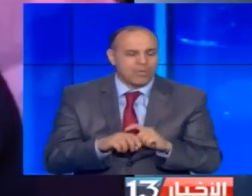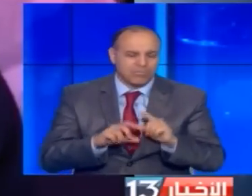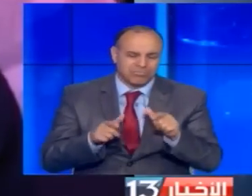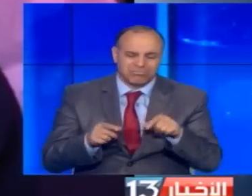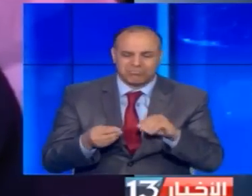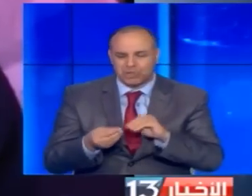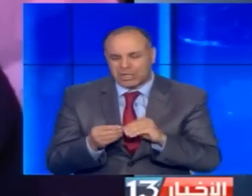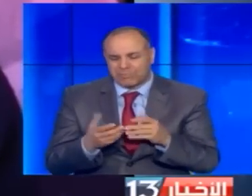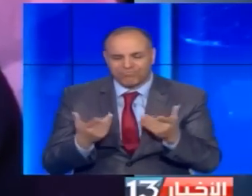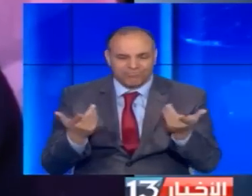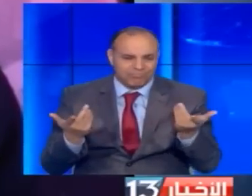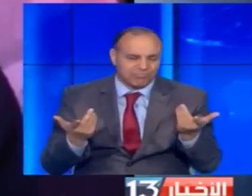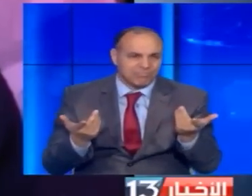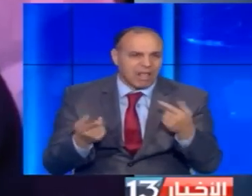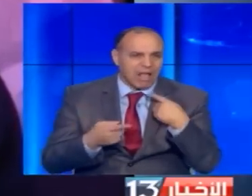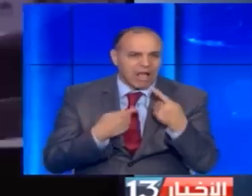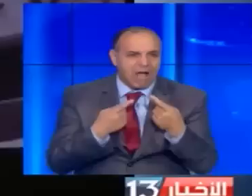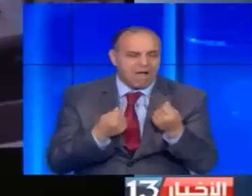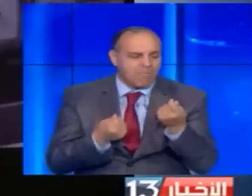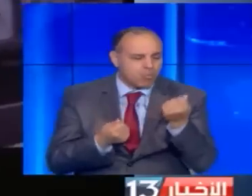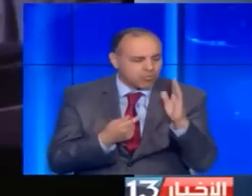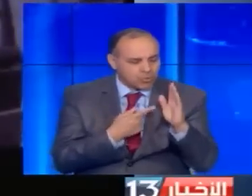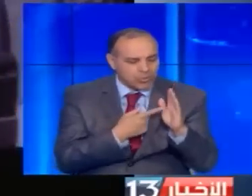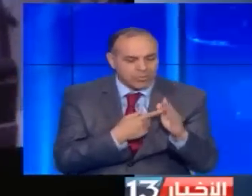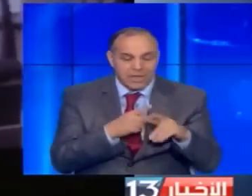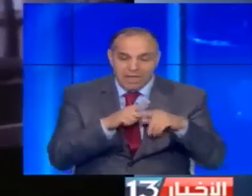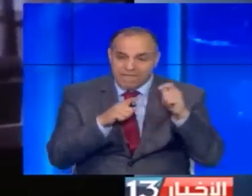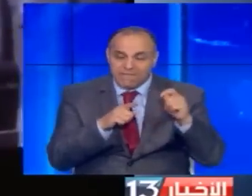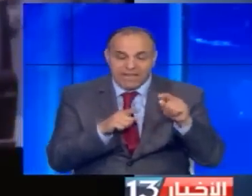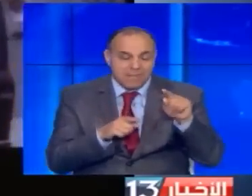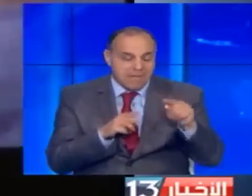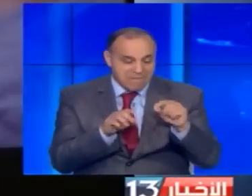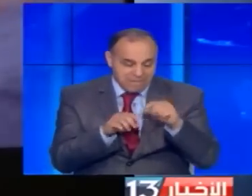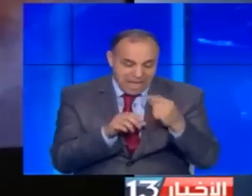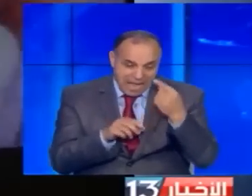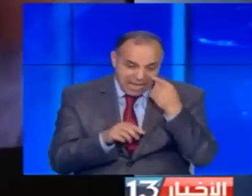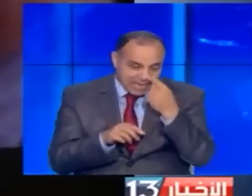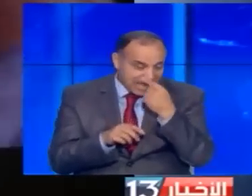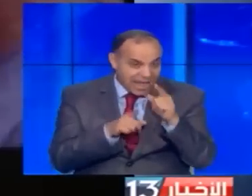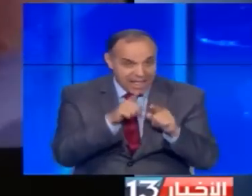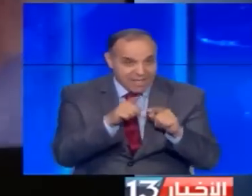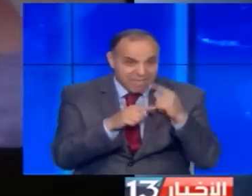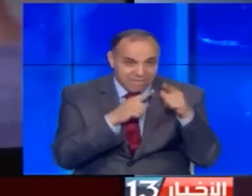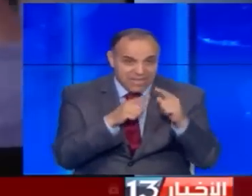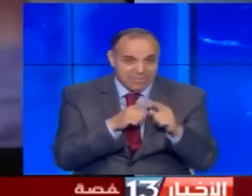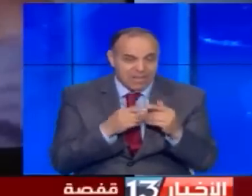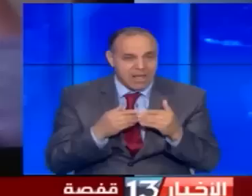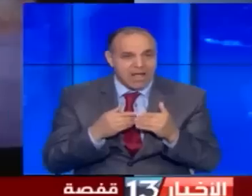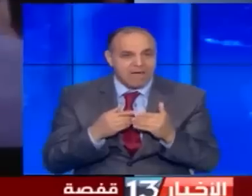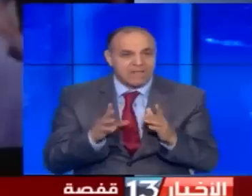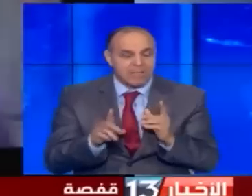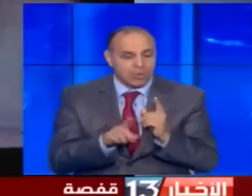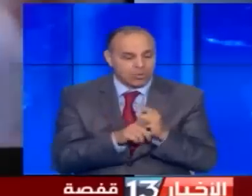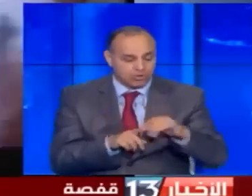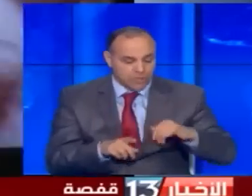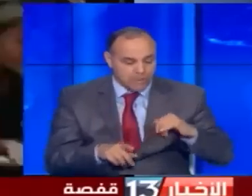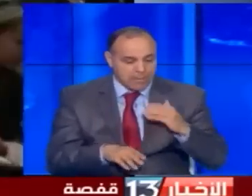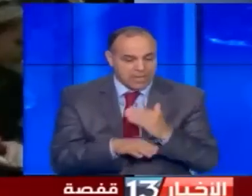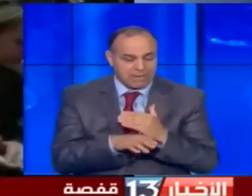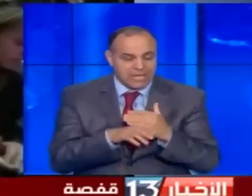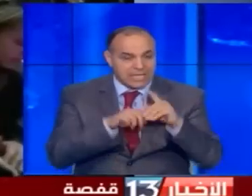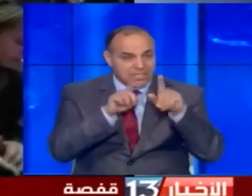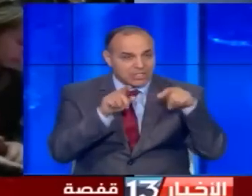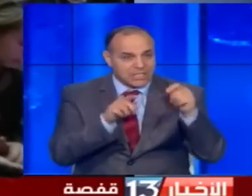وديما على حكايه فان دو بيجي. فيلم في عيني للمخرج نجيب بالقاضي افتتح ملتقى شباب قفصه